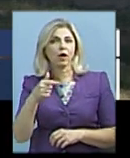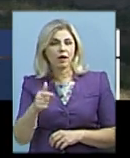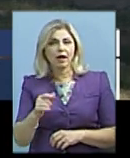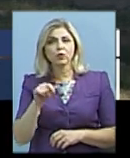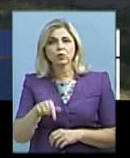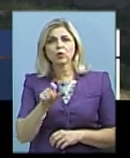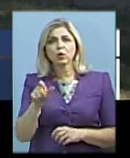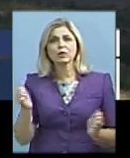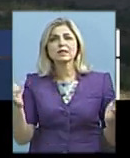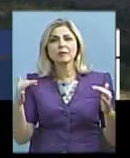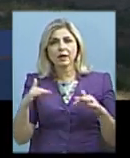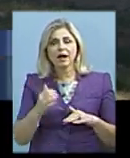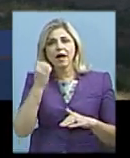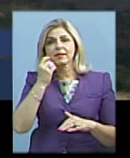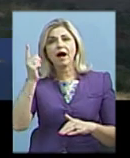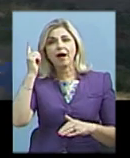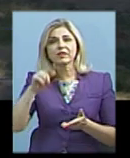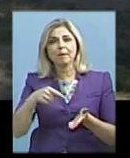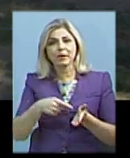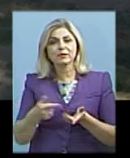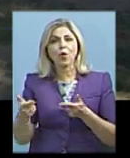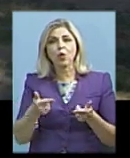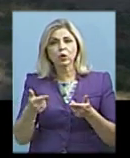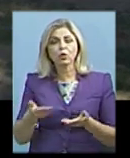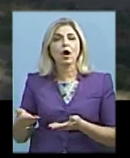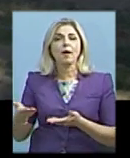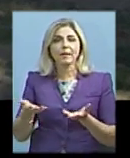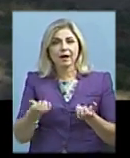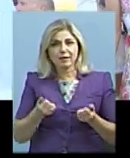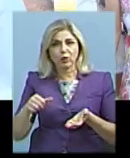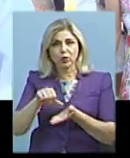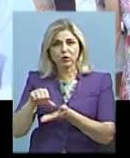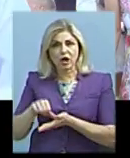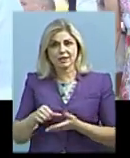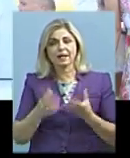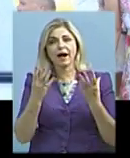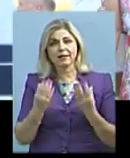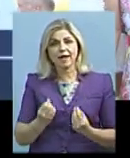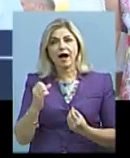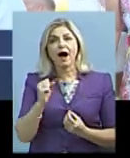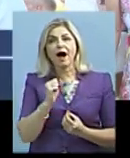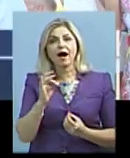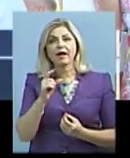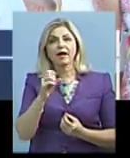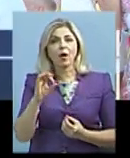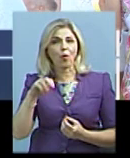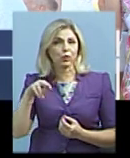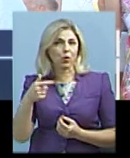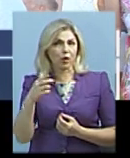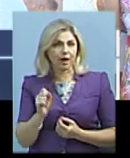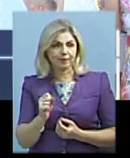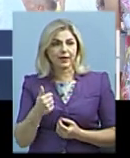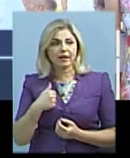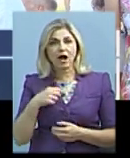збираються. Давнє місто готується прийняти учасників Дня археологів. В этом году я считаю, что это